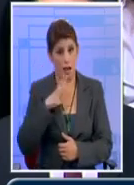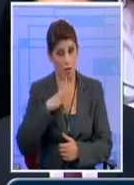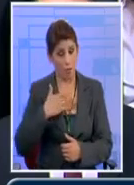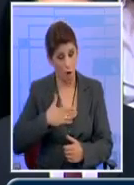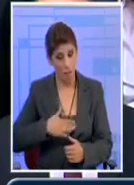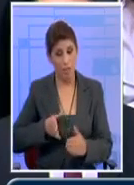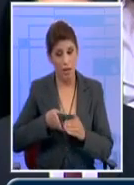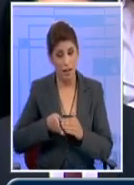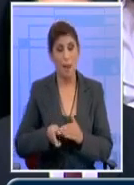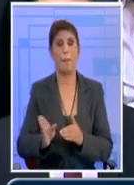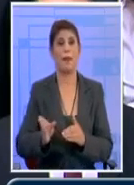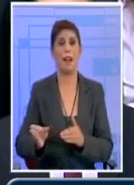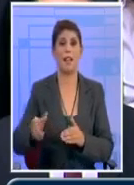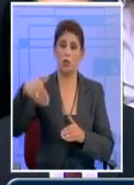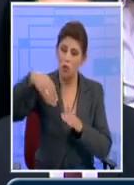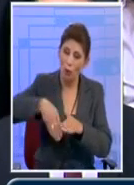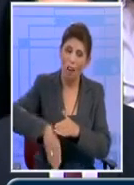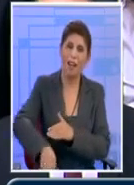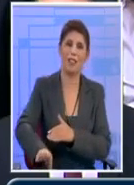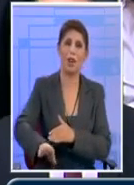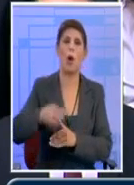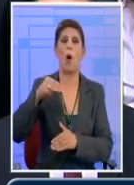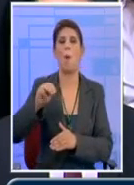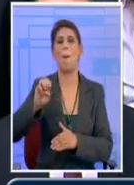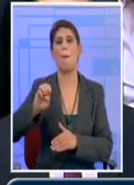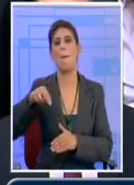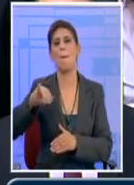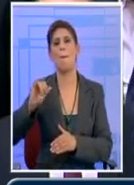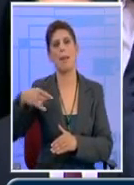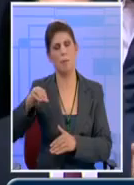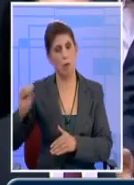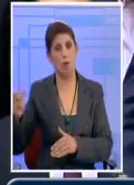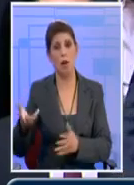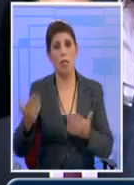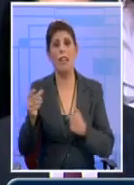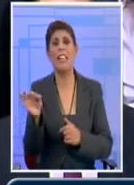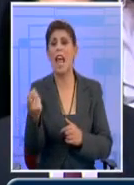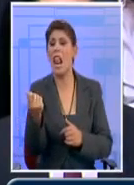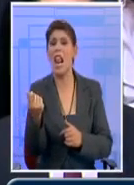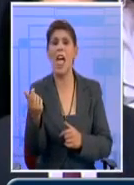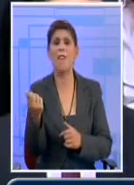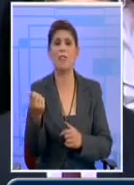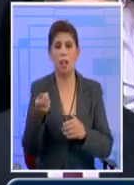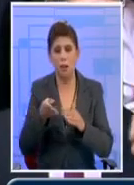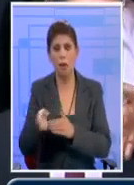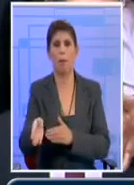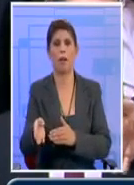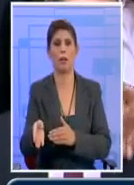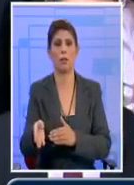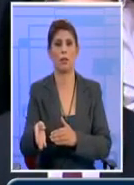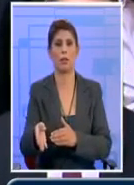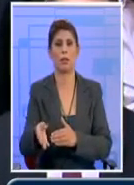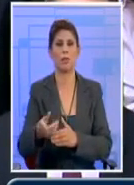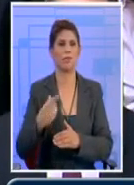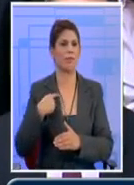κόσμο, ομένει πως συγκεκριμένα, και δεν είχε τον οβολό. Του ζήτησε ο Χάροντας